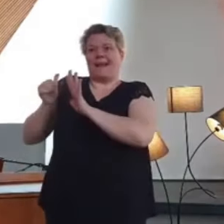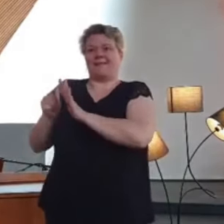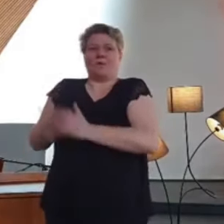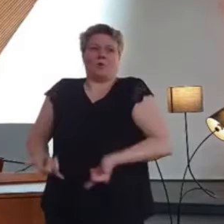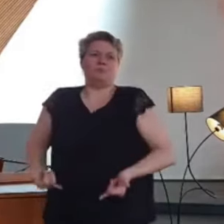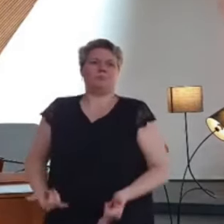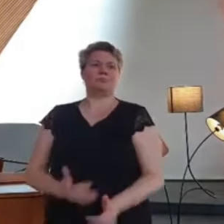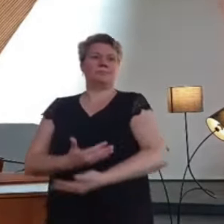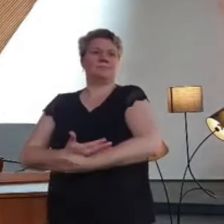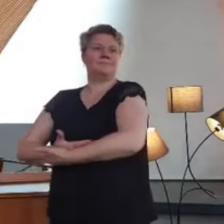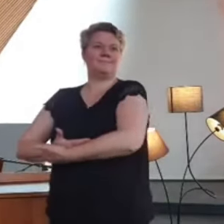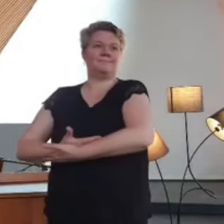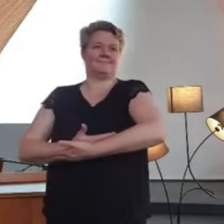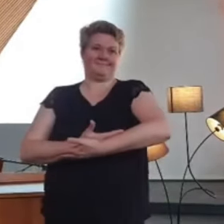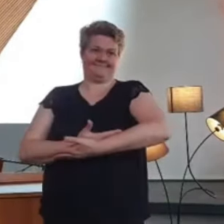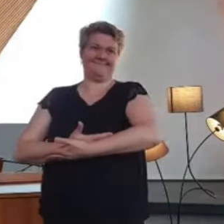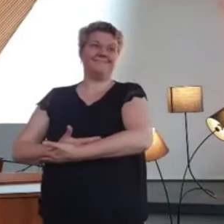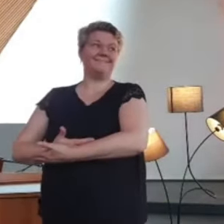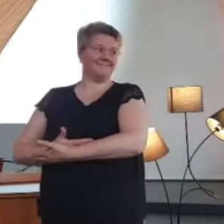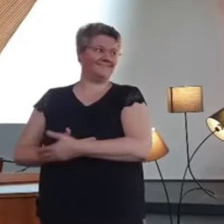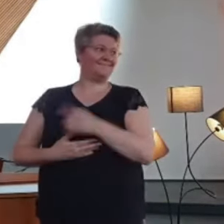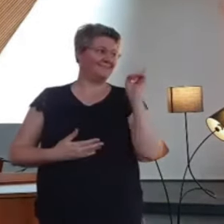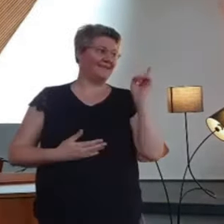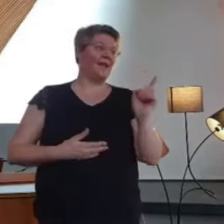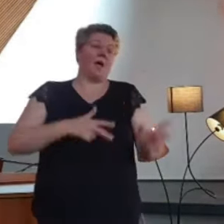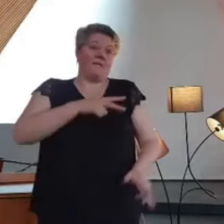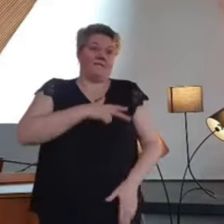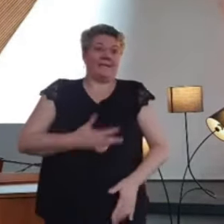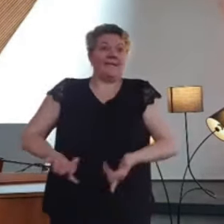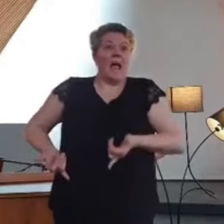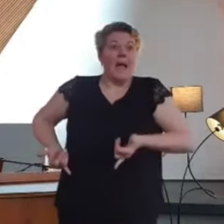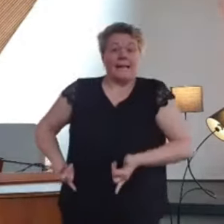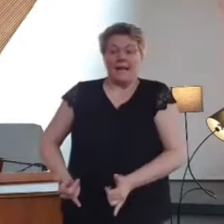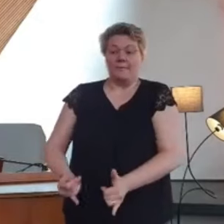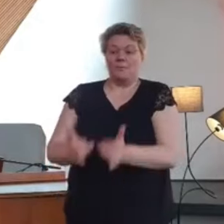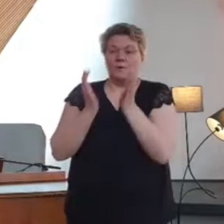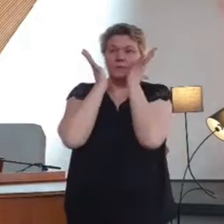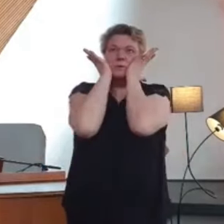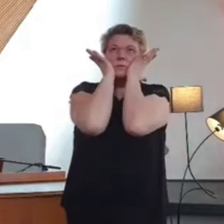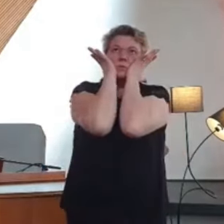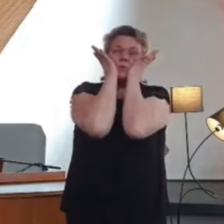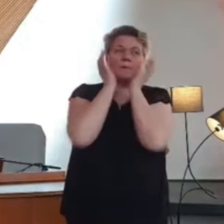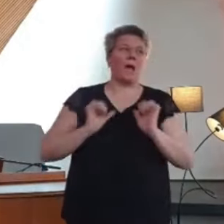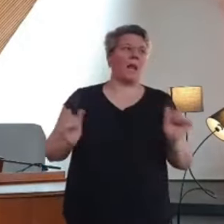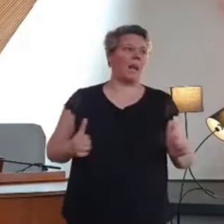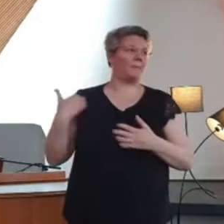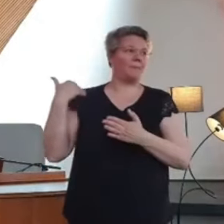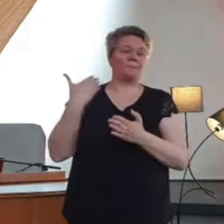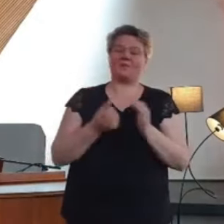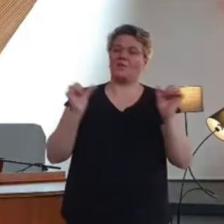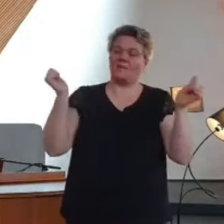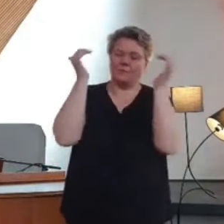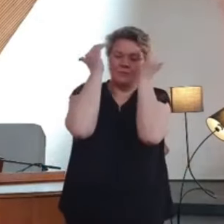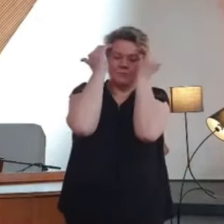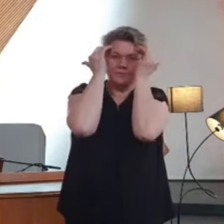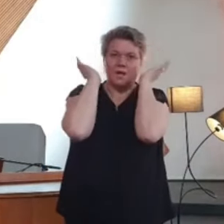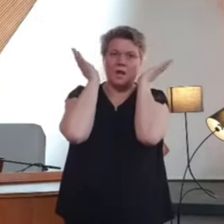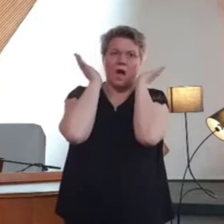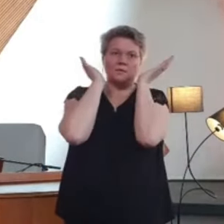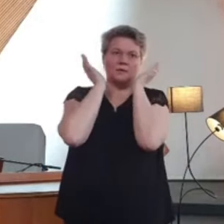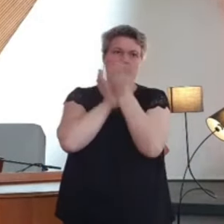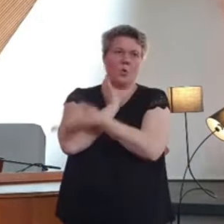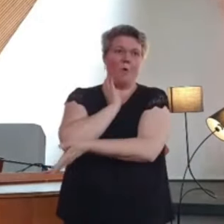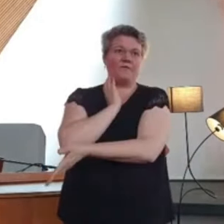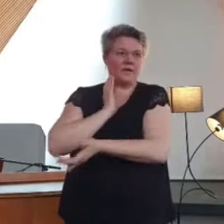bekommen und diese Geburt, also ich will, da muss ich echt sagen, das gehört zu den unschönsten Dingen, die ich in meinem Leben mitgemacht habe.